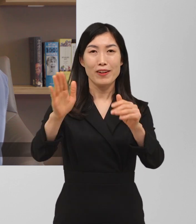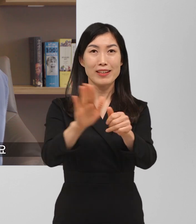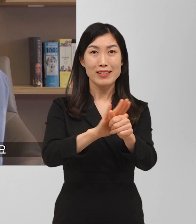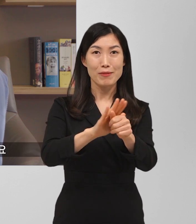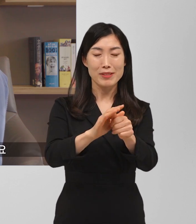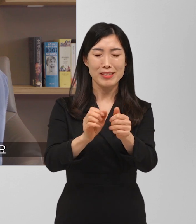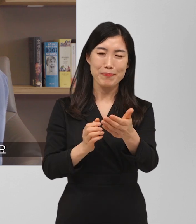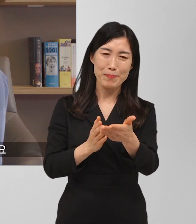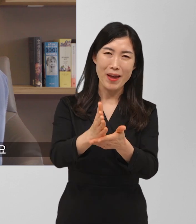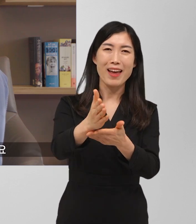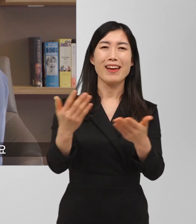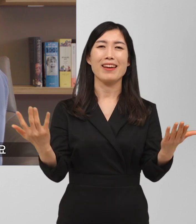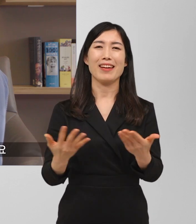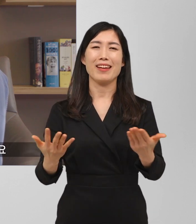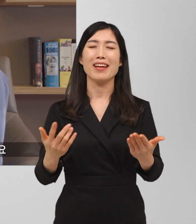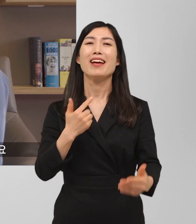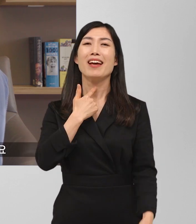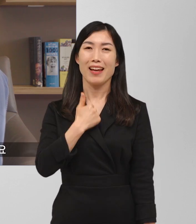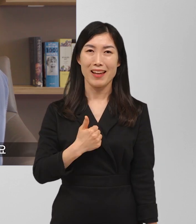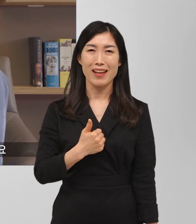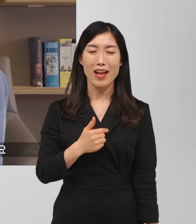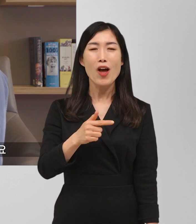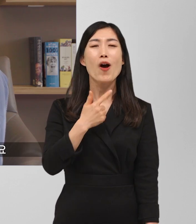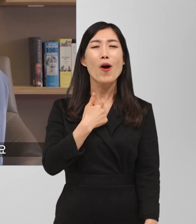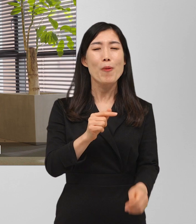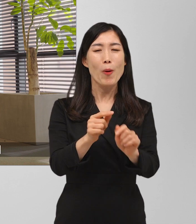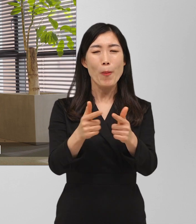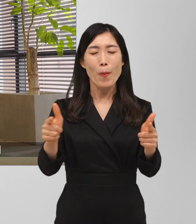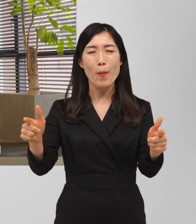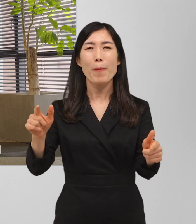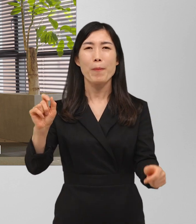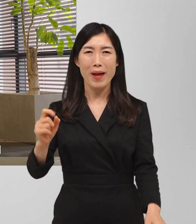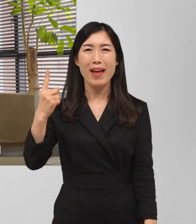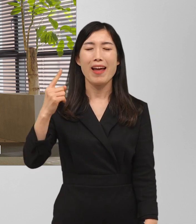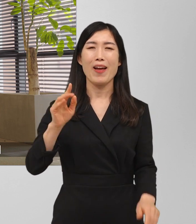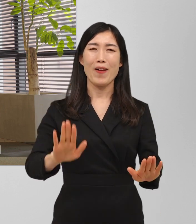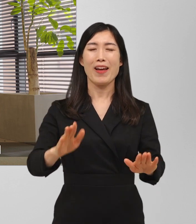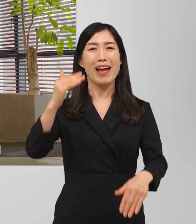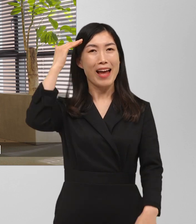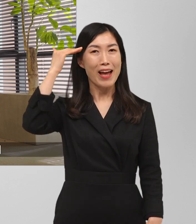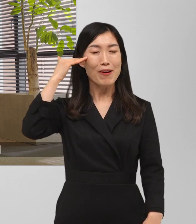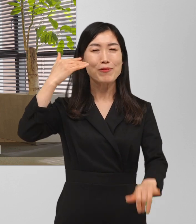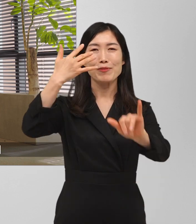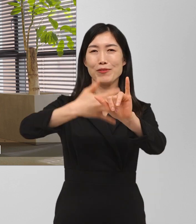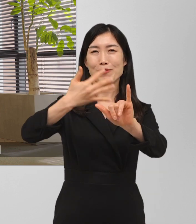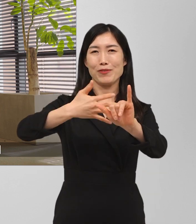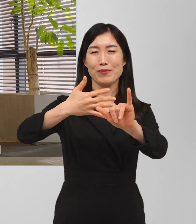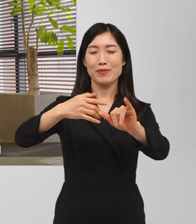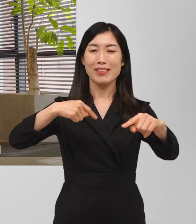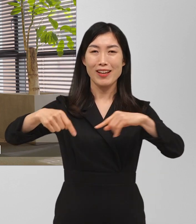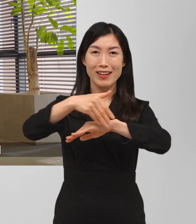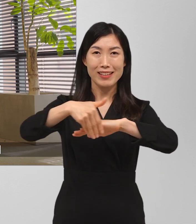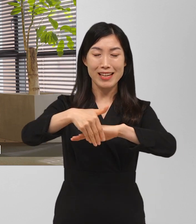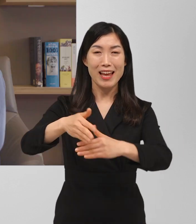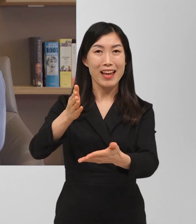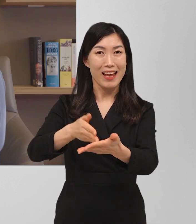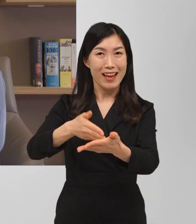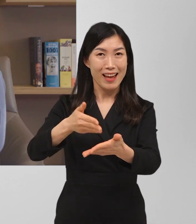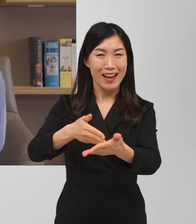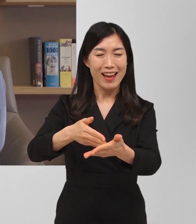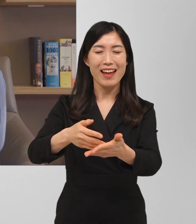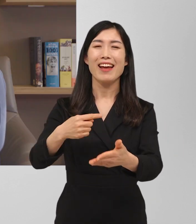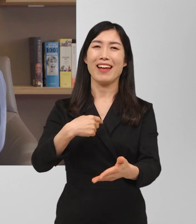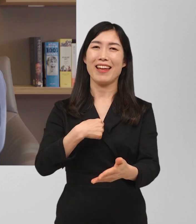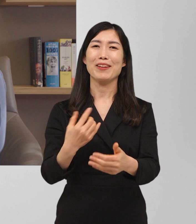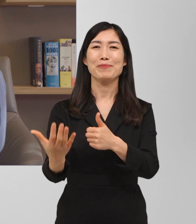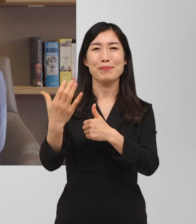해서 공공서비스 혁신 분야의 전문가로 활동을 하기도 했고요. 이런 경험을 바탕으로 대한민국 정부 유튜브 채널에서 정책을